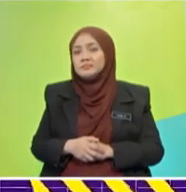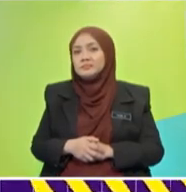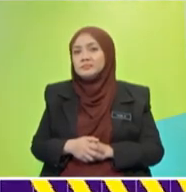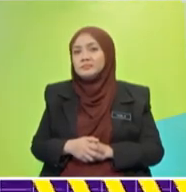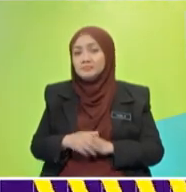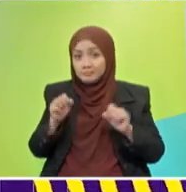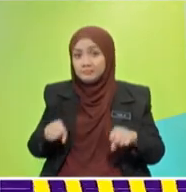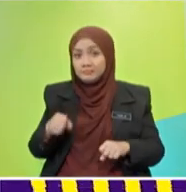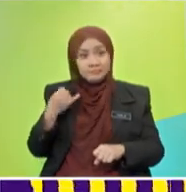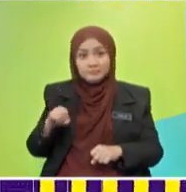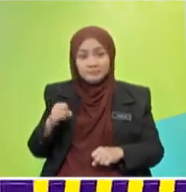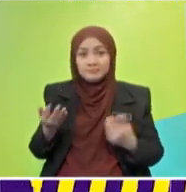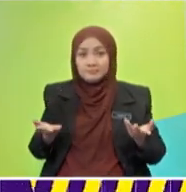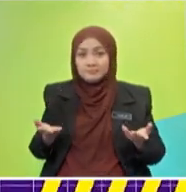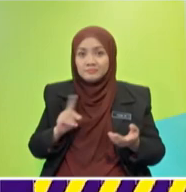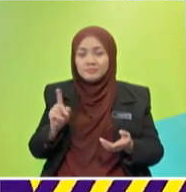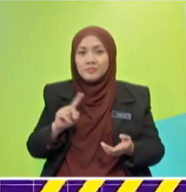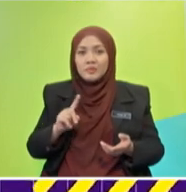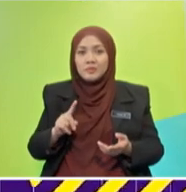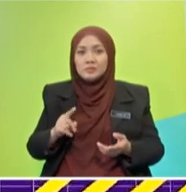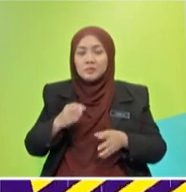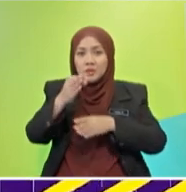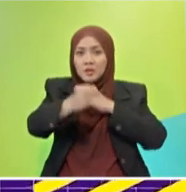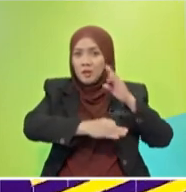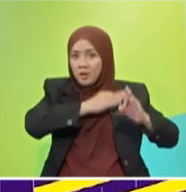Ya Syifa fisika